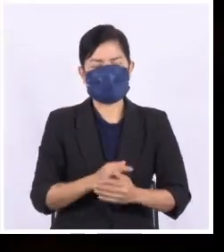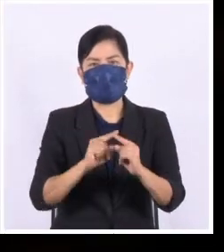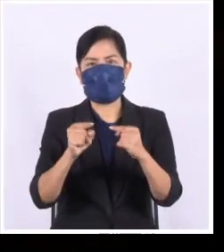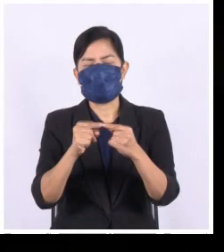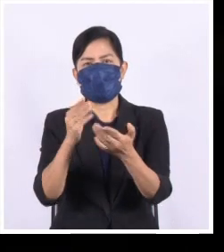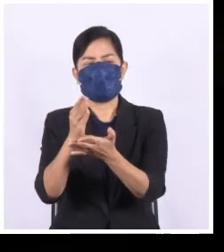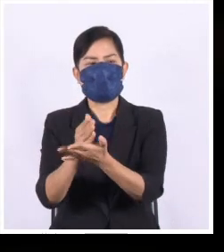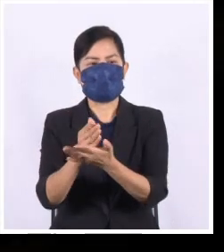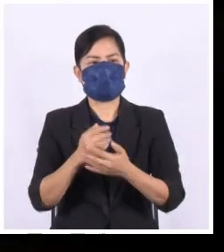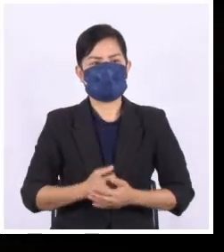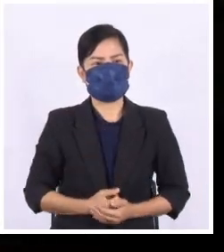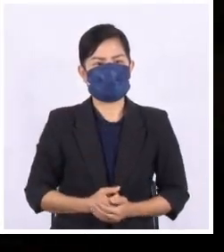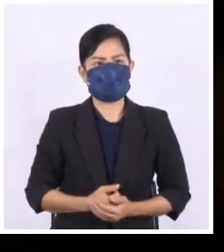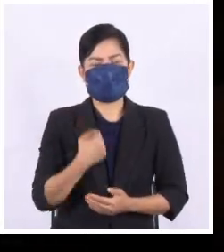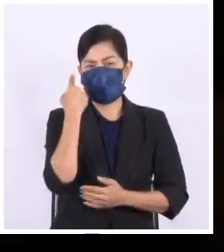า เอา เข้าไปไหนจะเ